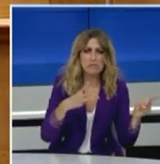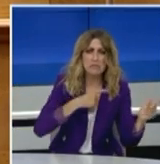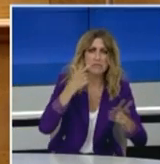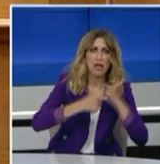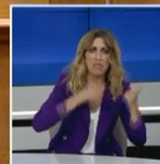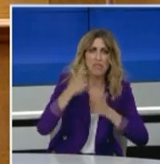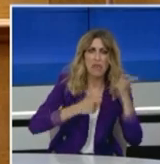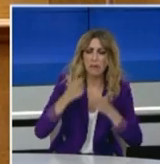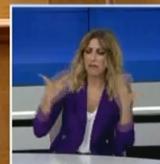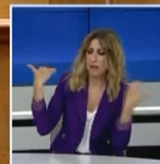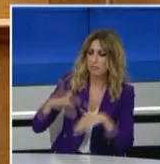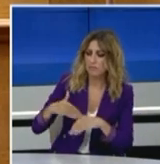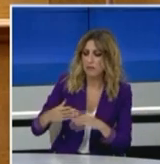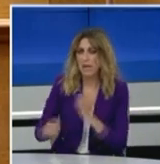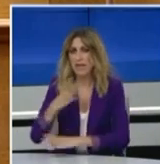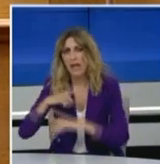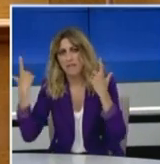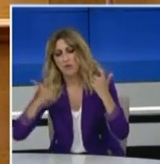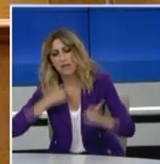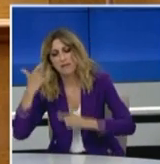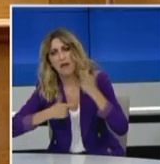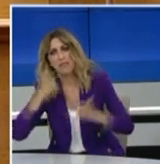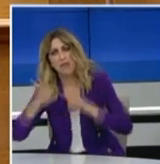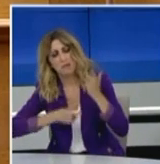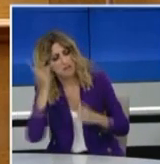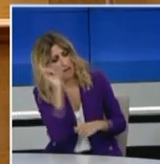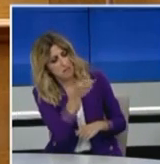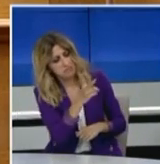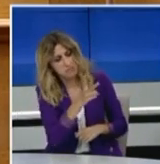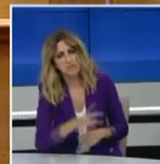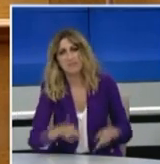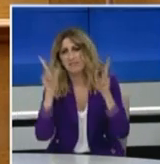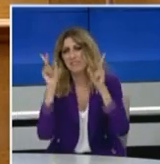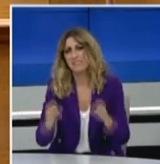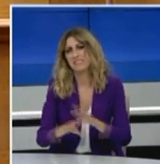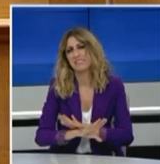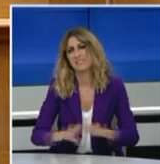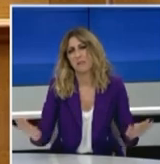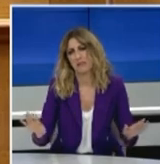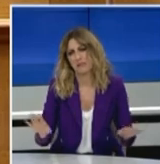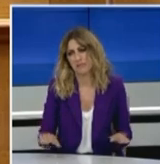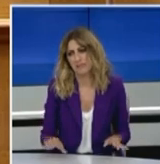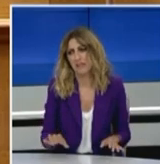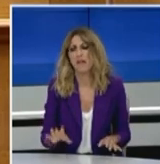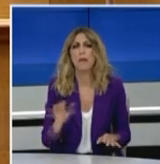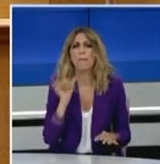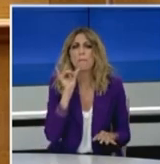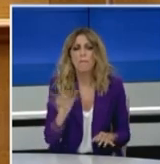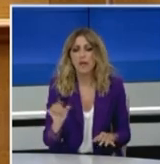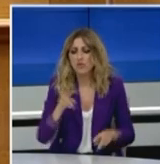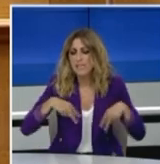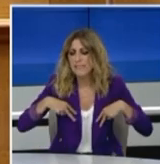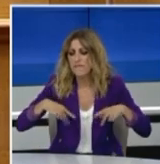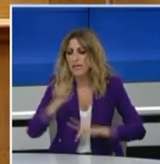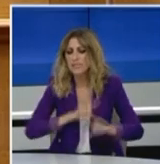διαμαρτύρεστε για παρατυπίες και για αξιοποίηση των διαδικασιών από την κάθε φορά κυβερνητική πλειοψηφία,